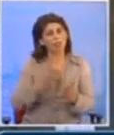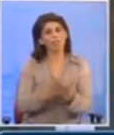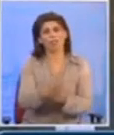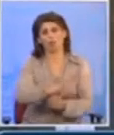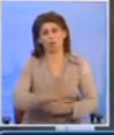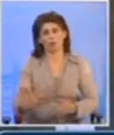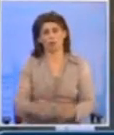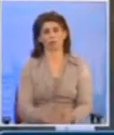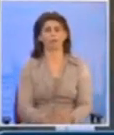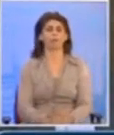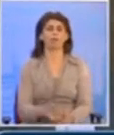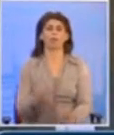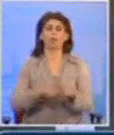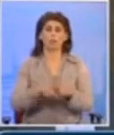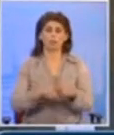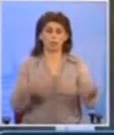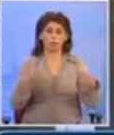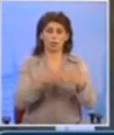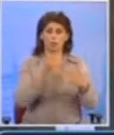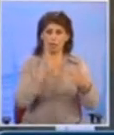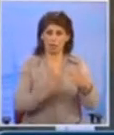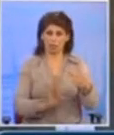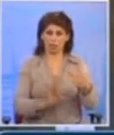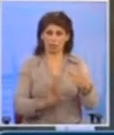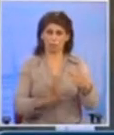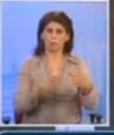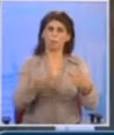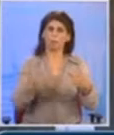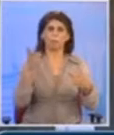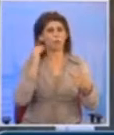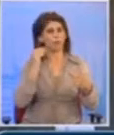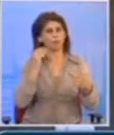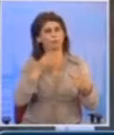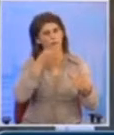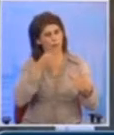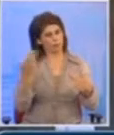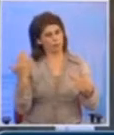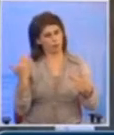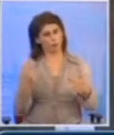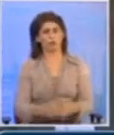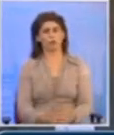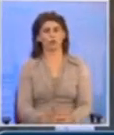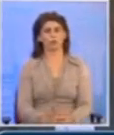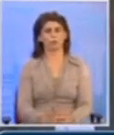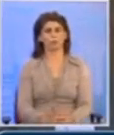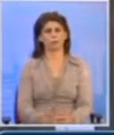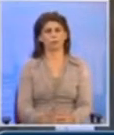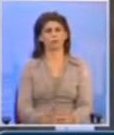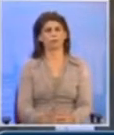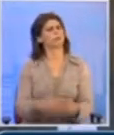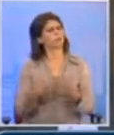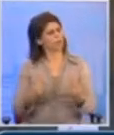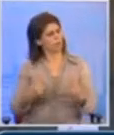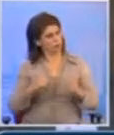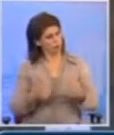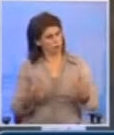Εις ό,τι αφορά την Επιτροπή Αληθείας, για την οποία άκουσα να αναφέρεστε προηγουμένως. Καλή η